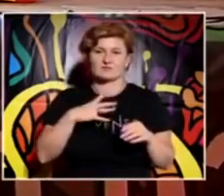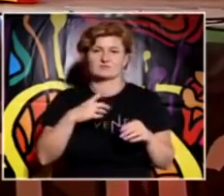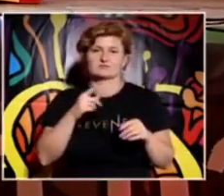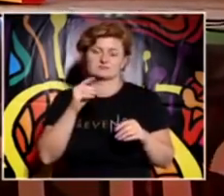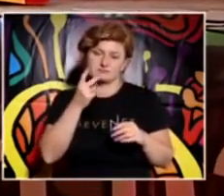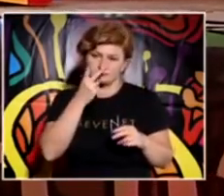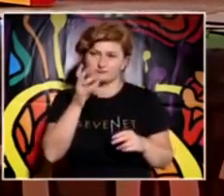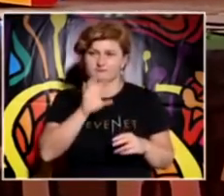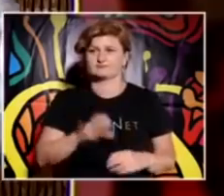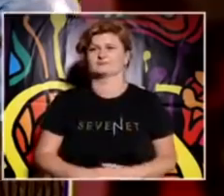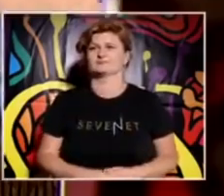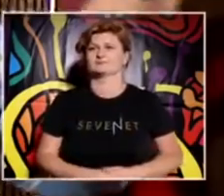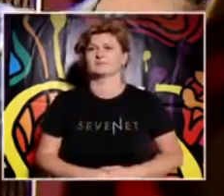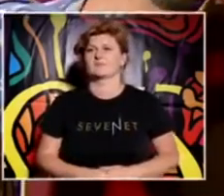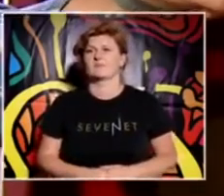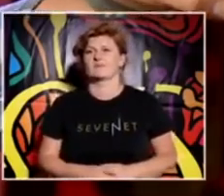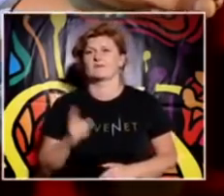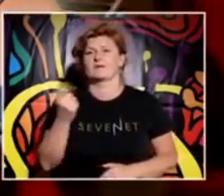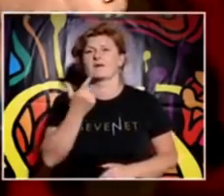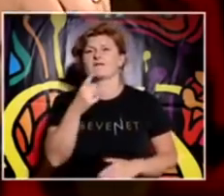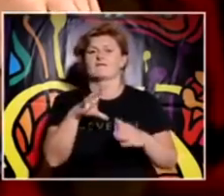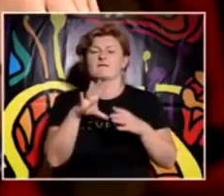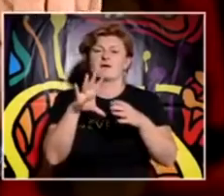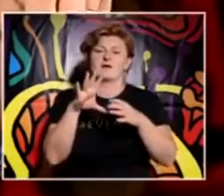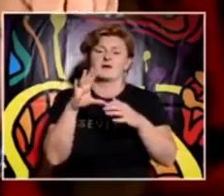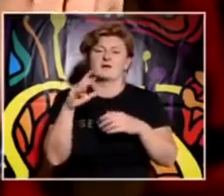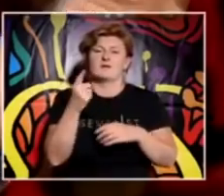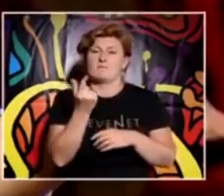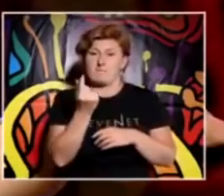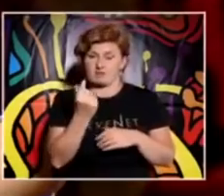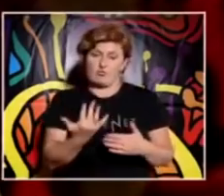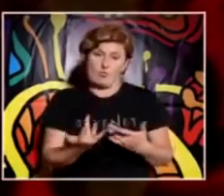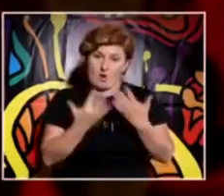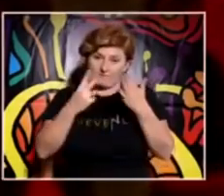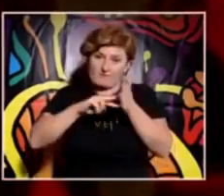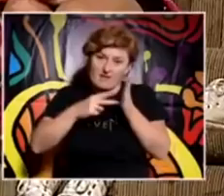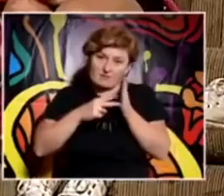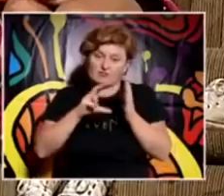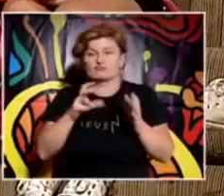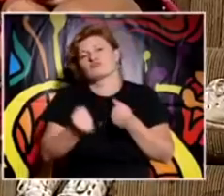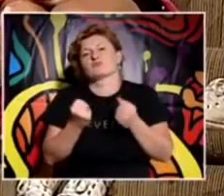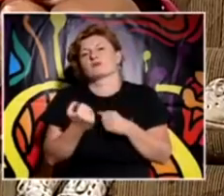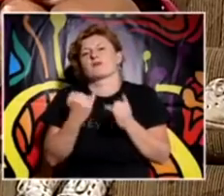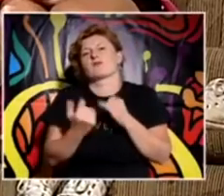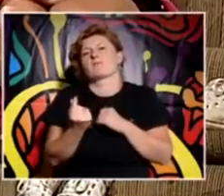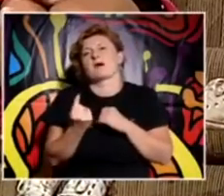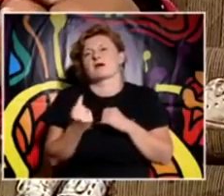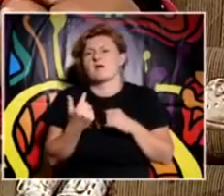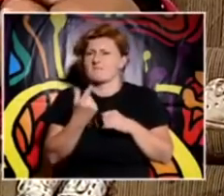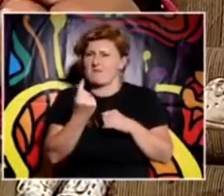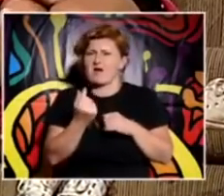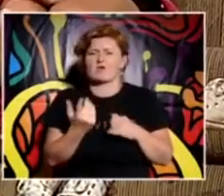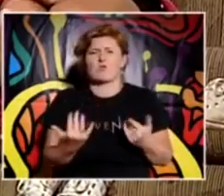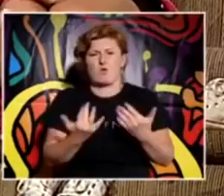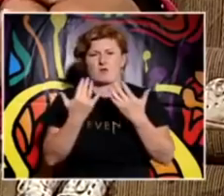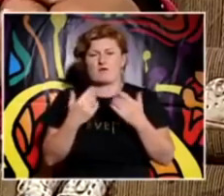podejście. W parze łatwiej planować, czy trudniej planować? W parze chyba łatwiej, ale do naszej pary